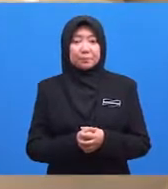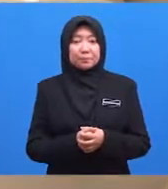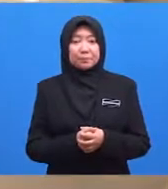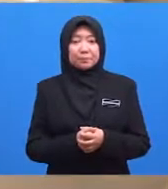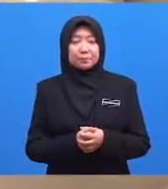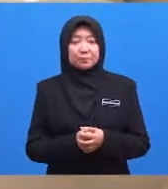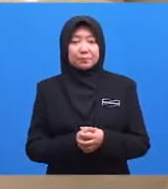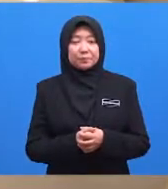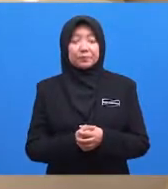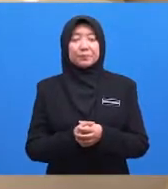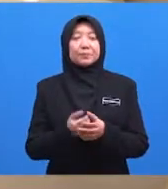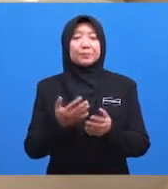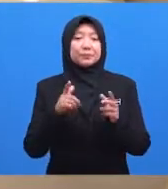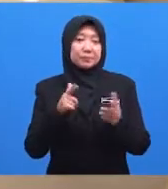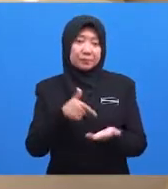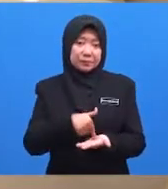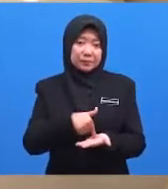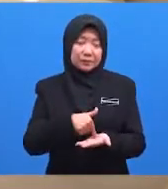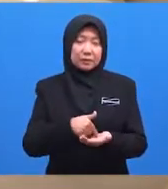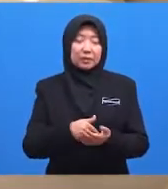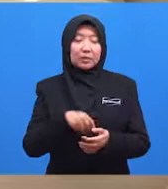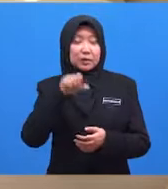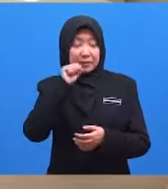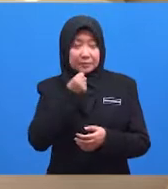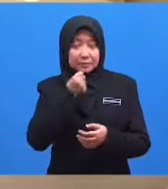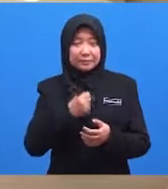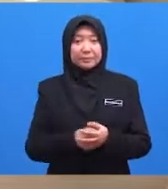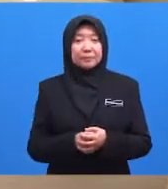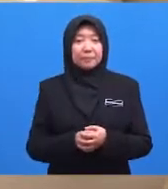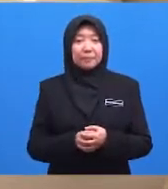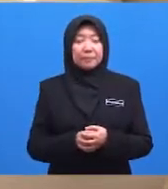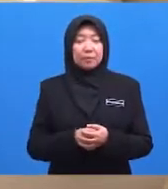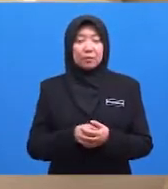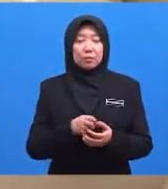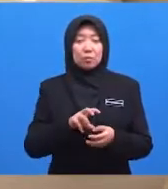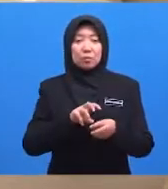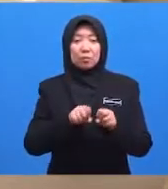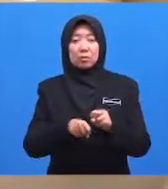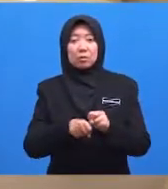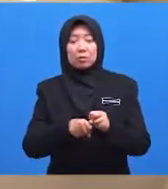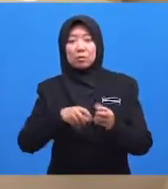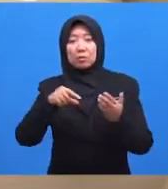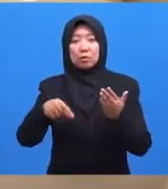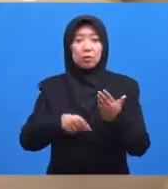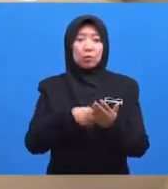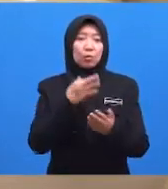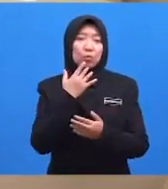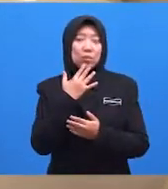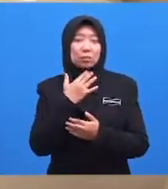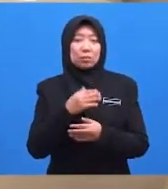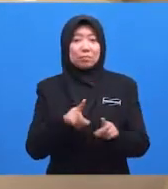cikgu letak balik lubang merah supaya dia ada kombinasi warna yang